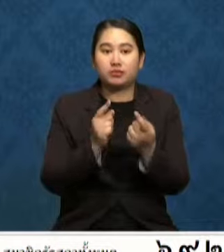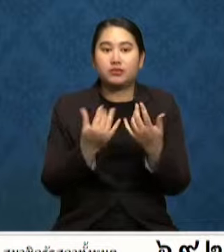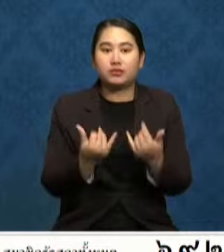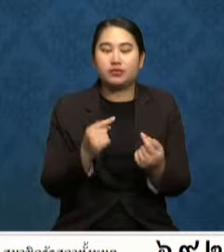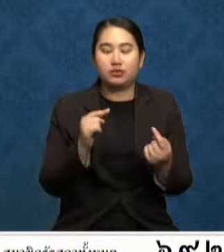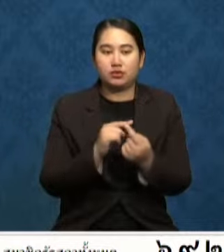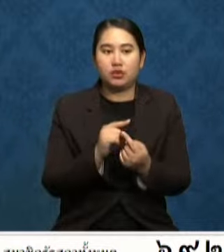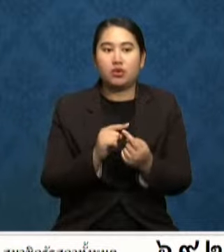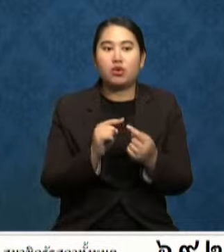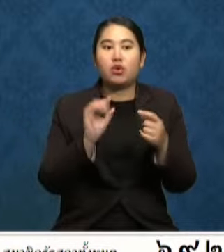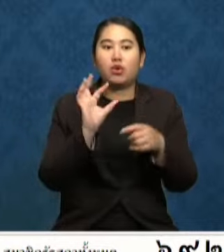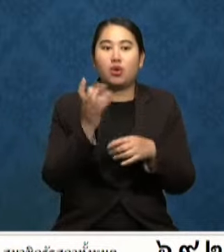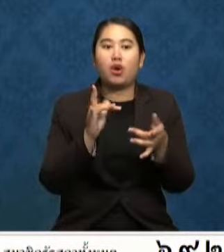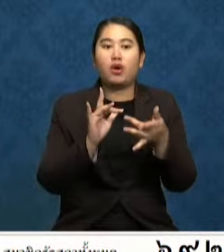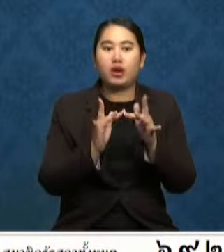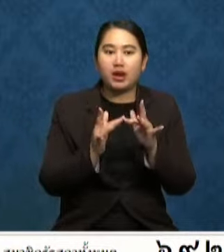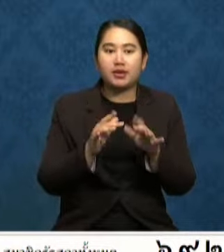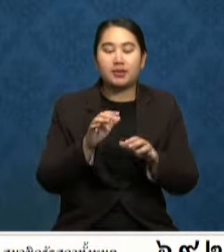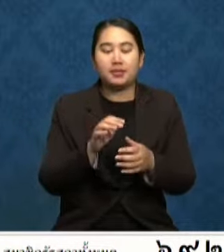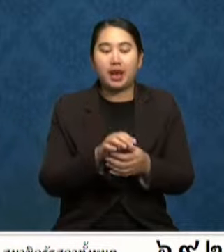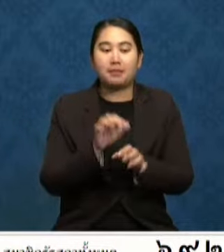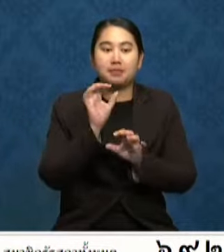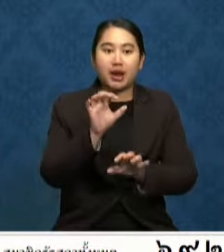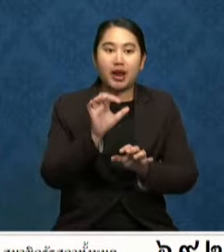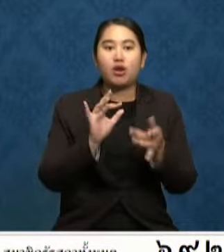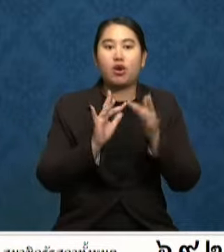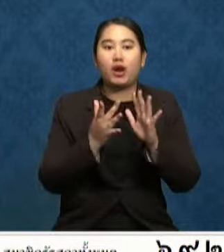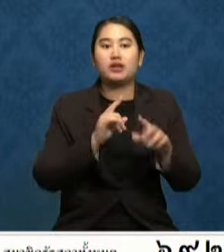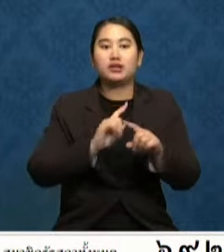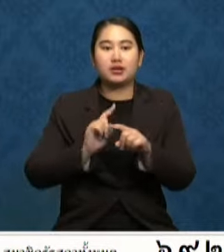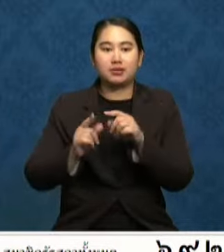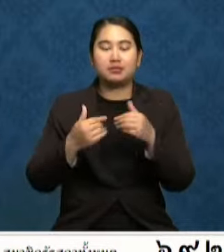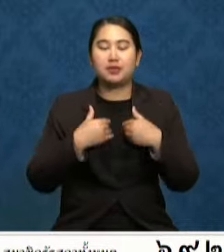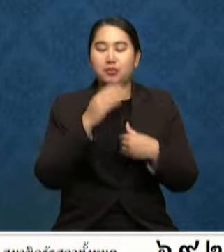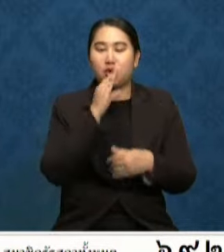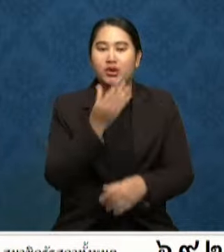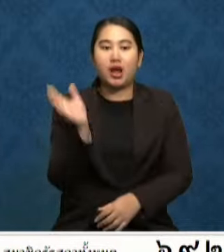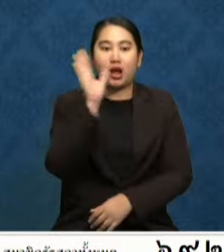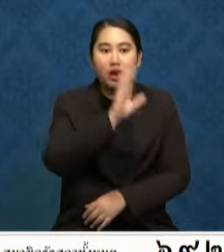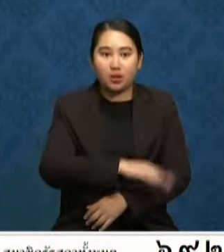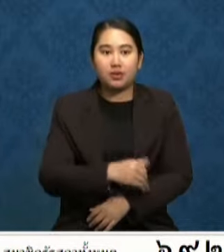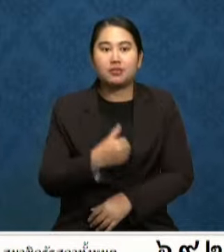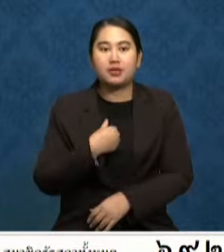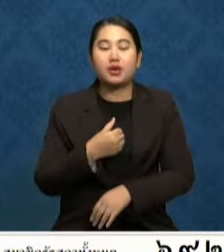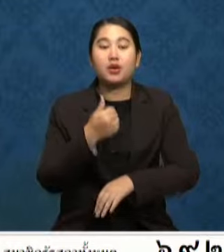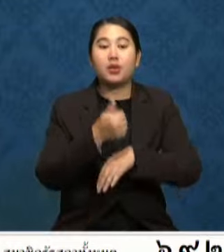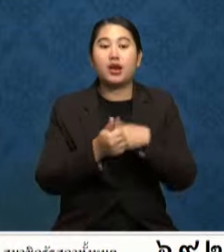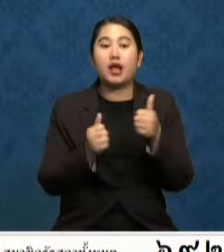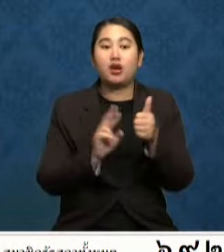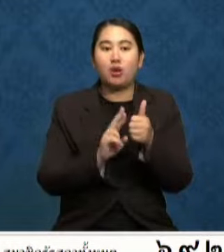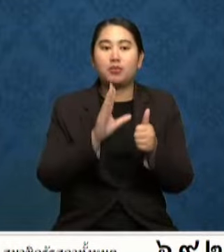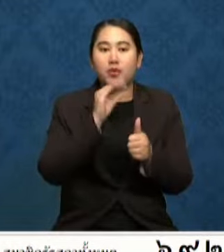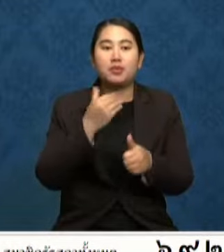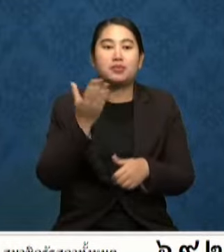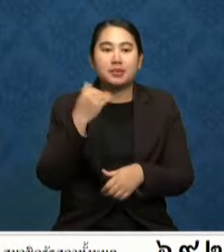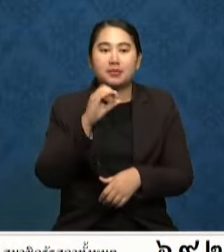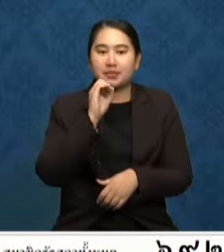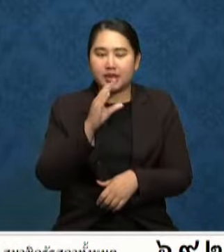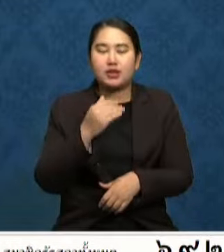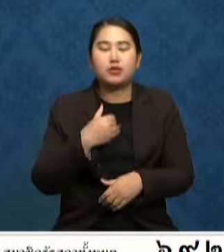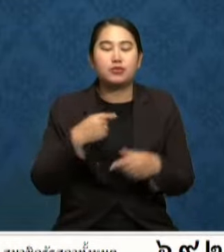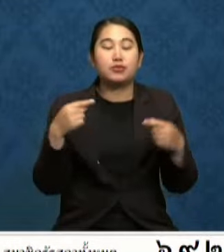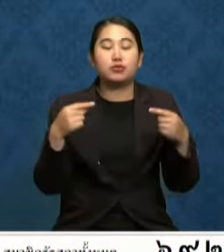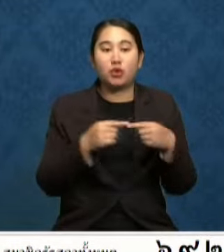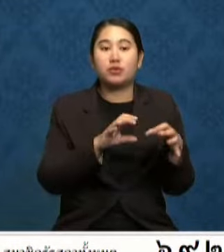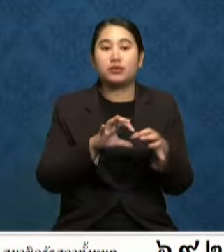อาจะยกรรมออนไน์ พัฐานออนไน์ พูดกันทั้งวัน ล้ำทรีตดลในยประเสริศ ก็ค่งตอบนี่สอดค้กทหมดนะ